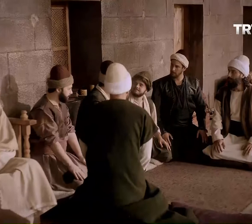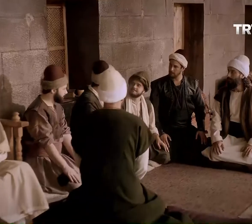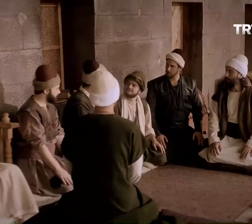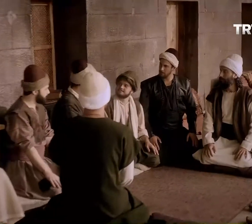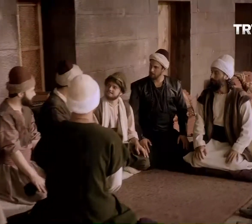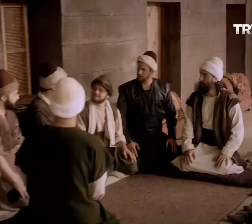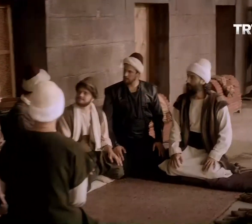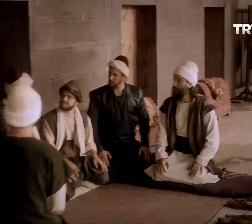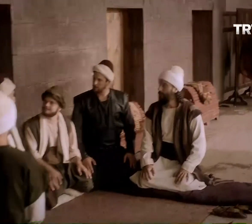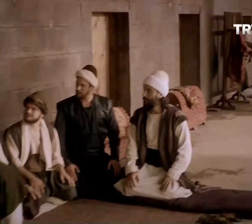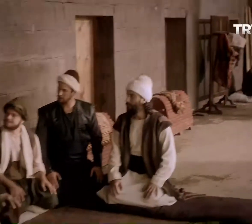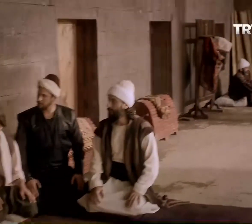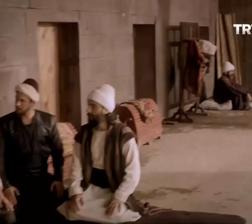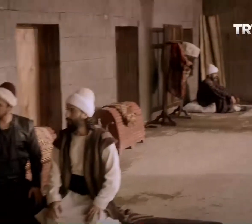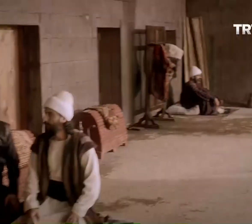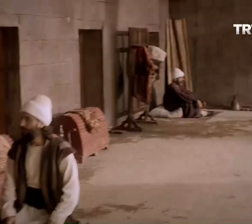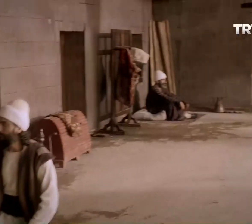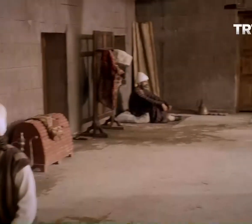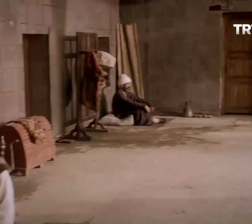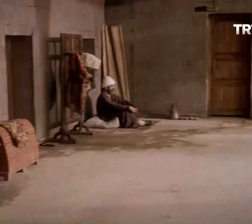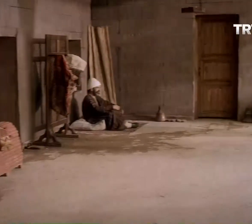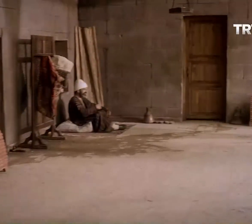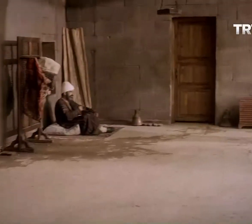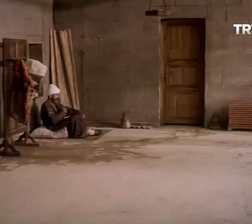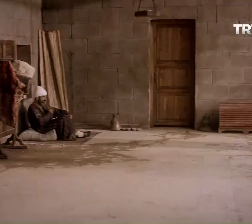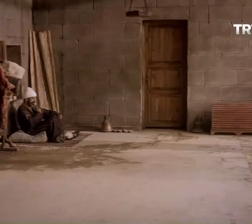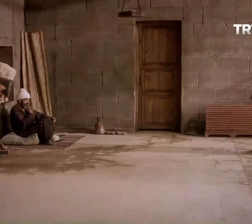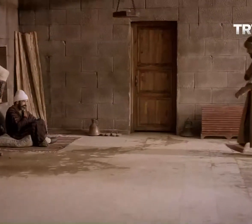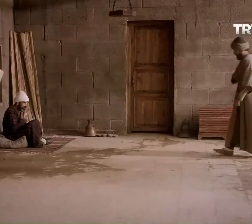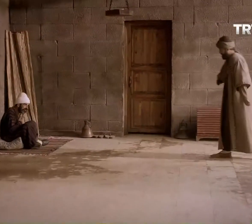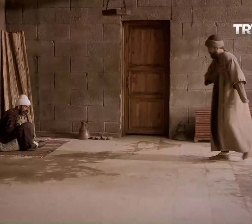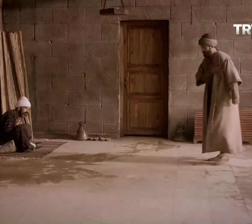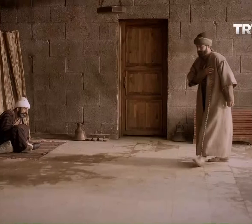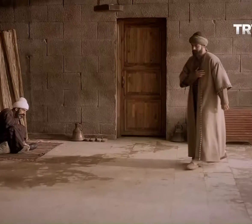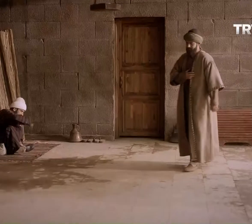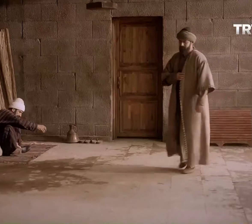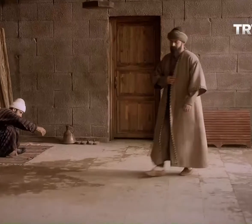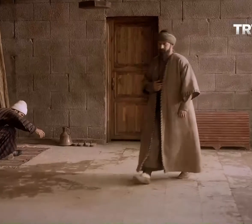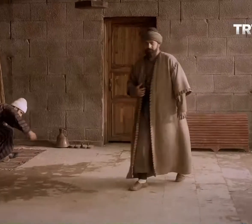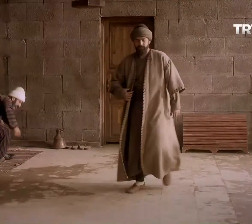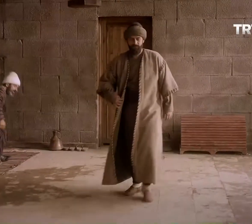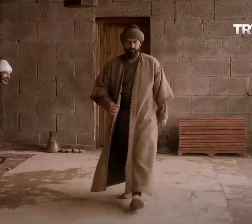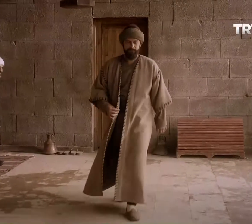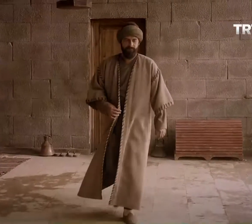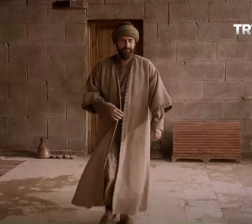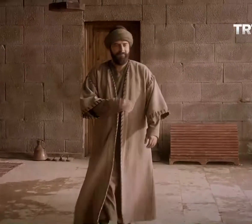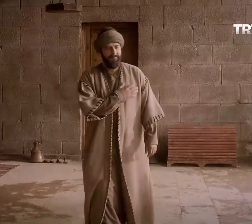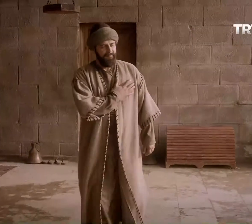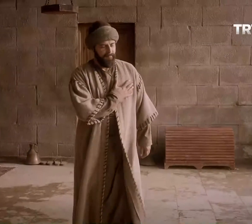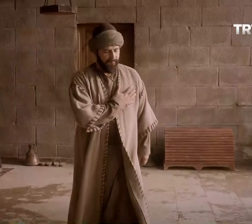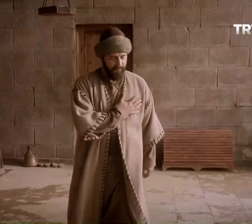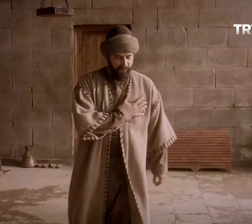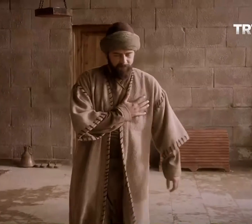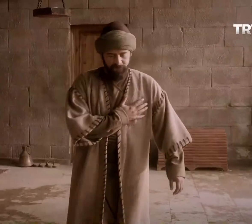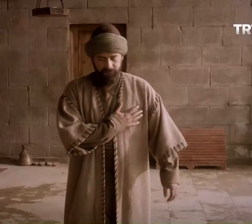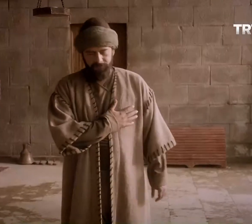Yunus avluya gidip köşede tek başına oturan dervişle selamlaştı. Derviş arkasından saygıyla ayağa kalktı. Yunus iki dervişle